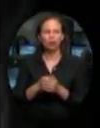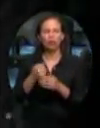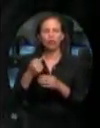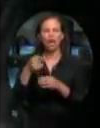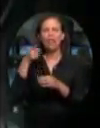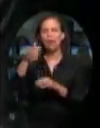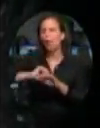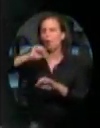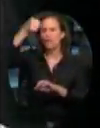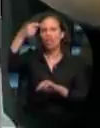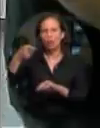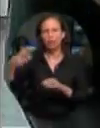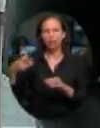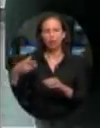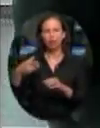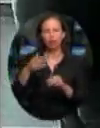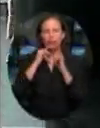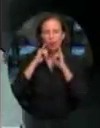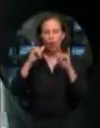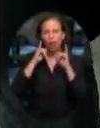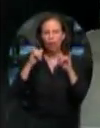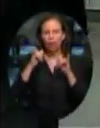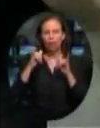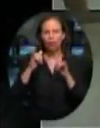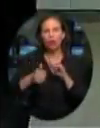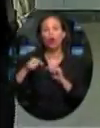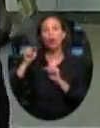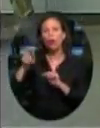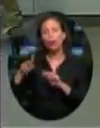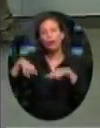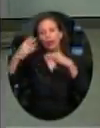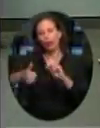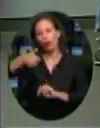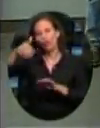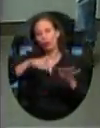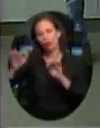אתם, אלופים! היית אומר עליו לפני חודשיים! הוא אדוני, ראש הממשלה הבא!